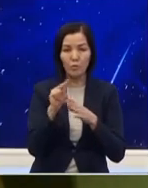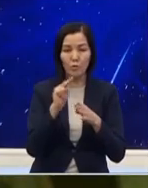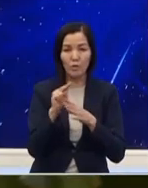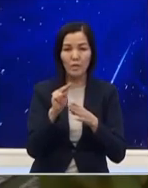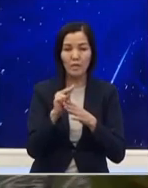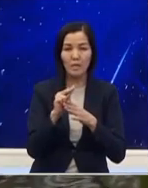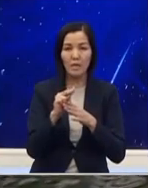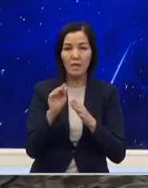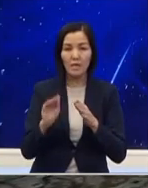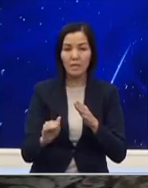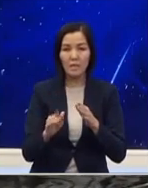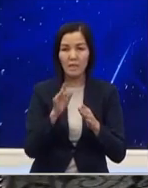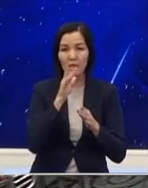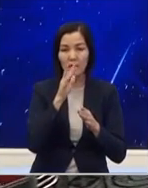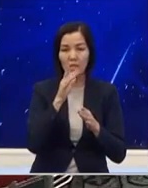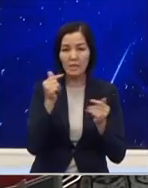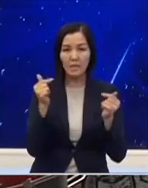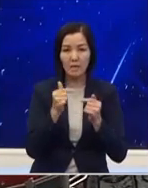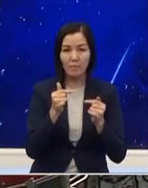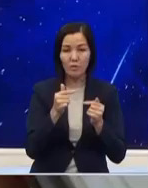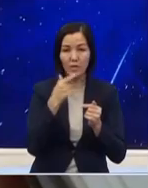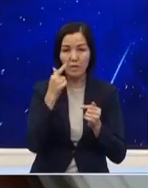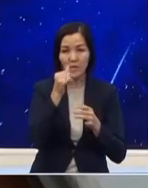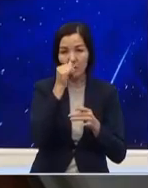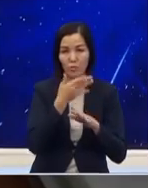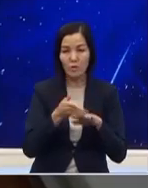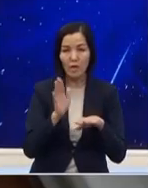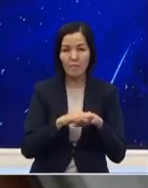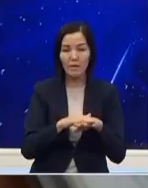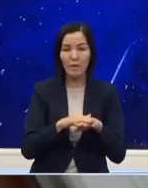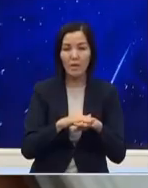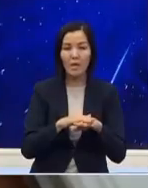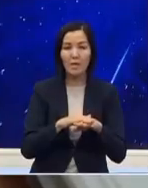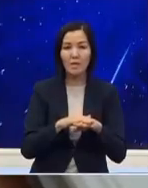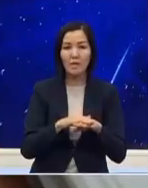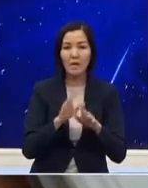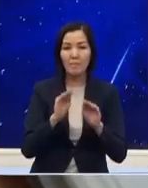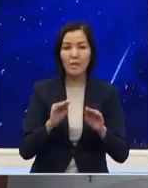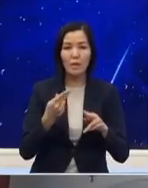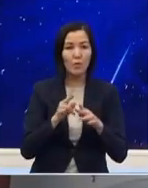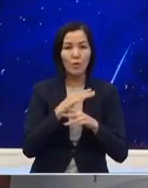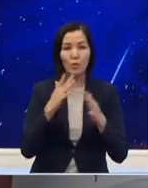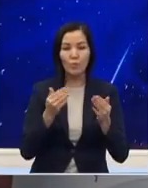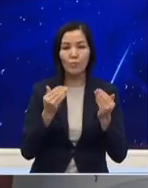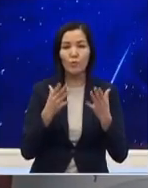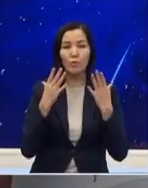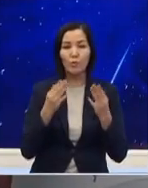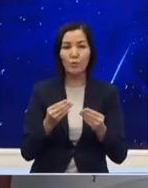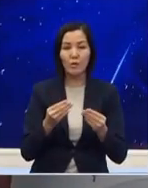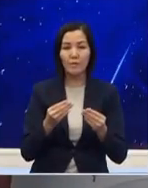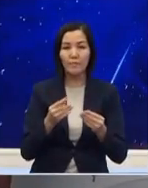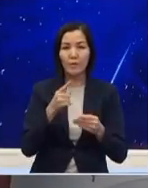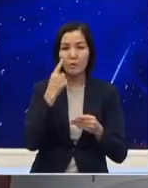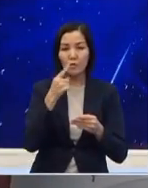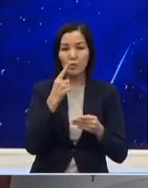Себебі кішкентайлардың жасы келіп тұрса да тілі шықпағандар қатары көбейген. Көбінесе бүгінгі күнде сөйлеу тілі кемістігі